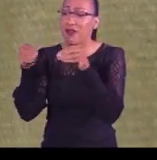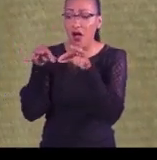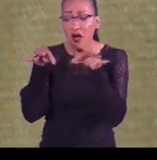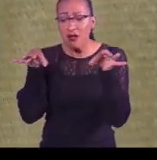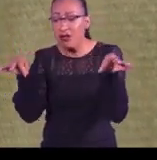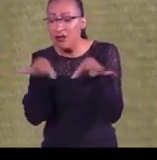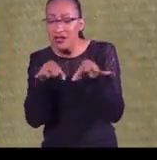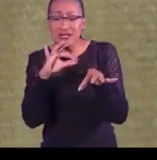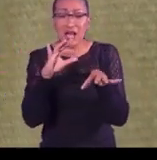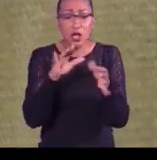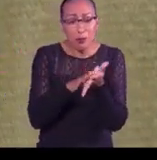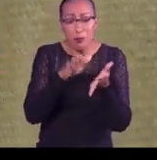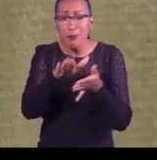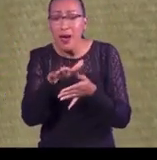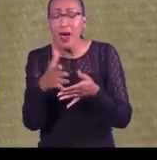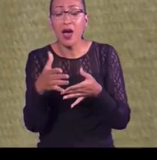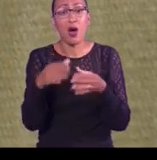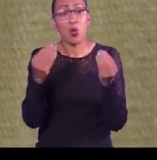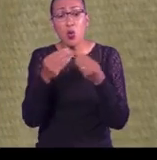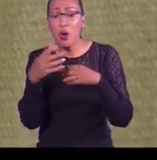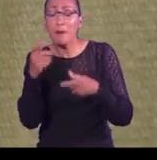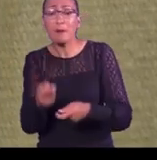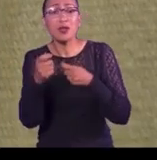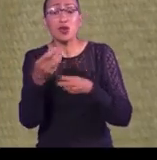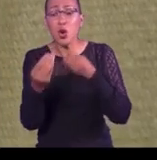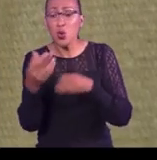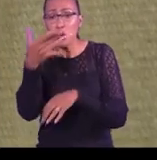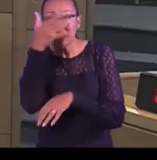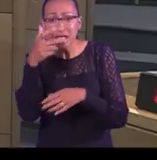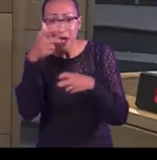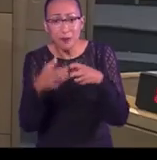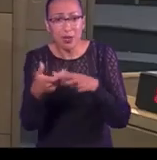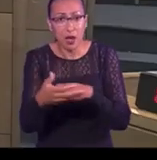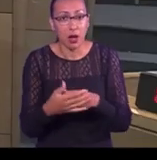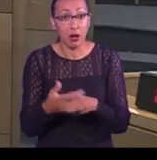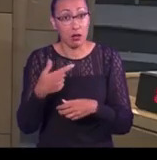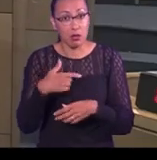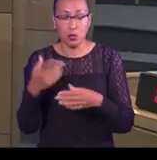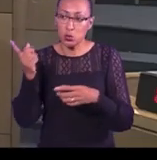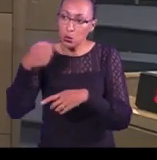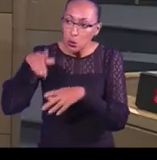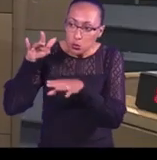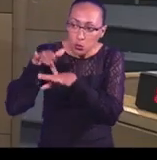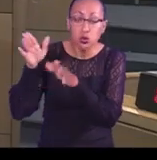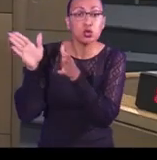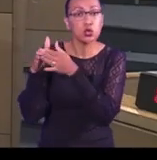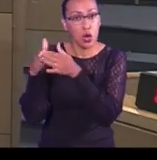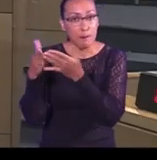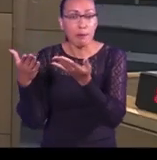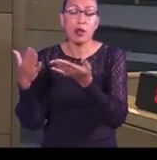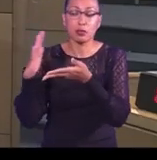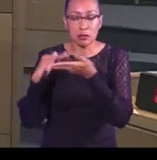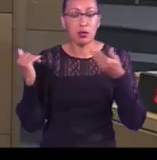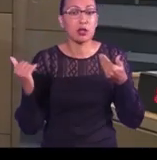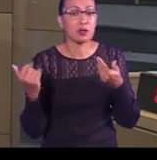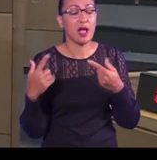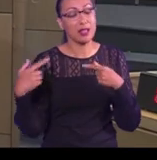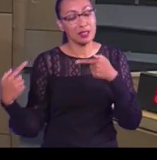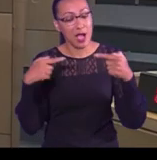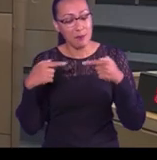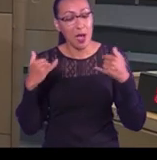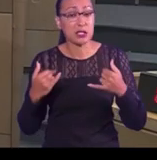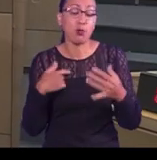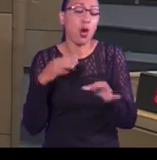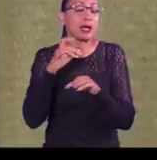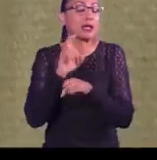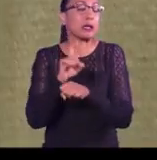géométrique au Préchère ou à Saint-Pierre. On a demandé le transfert. Je sais qu'il y a eu débat ici, je ne critique pas. La